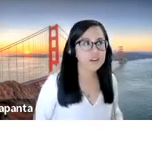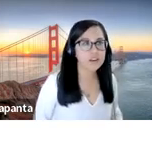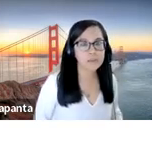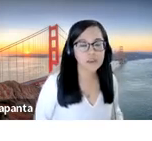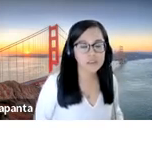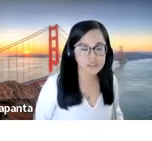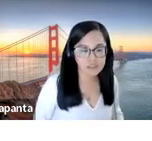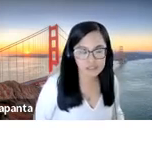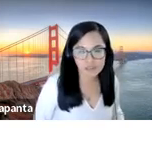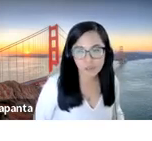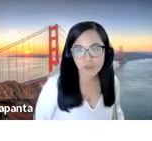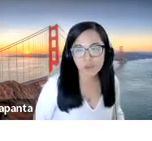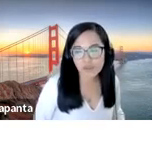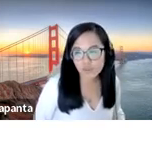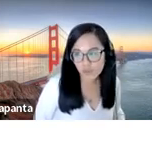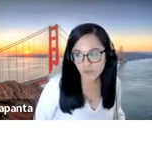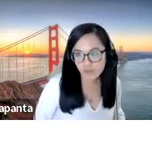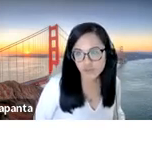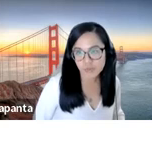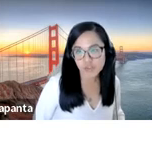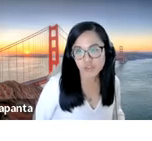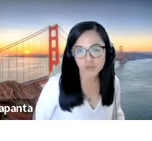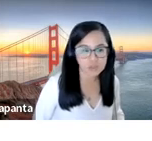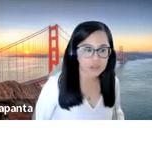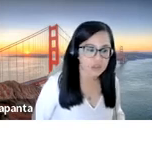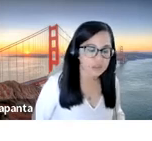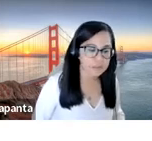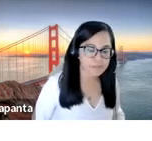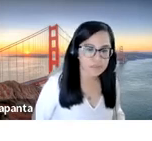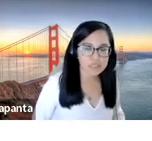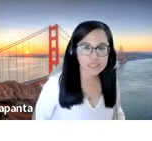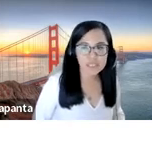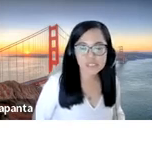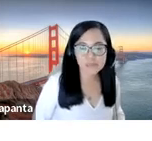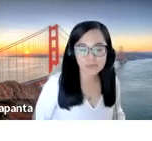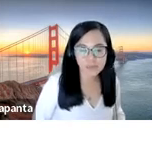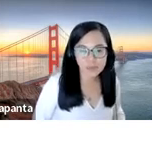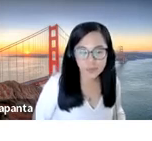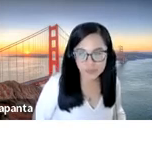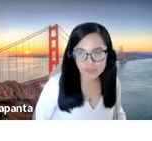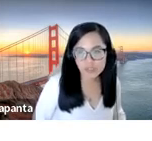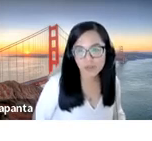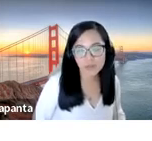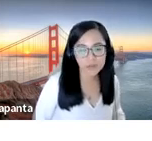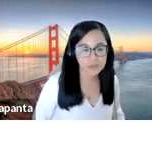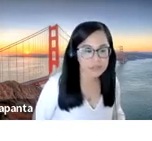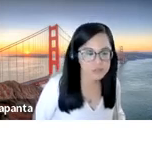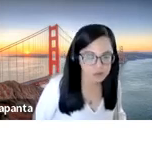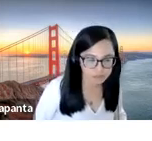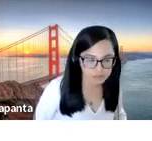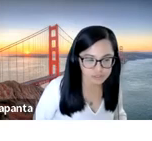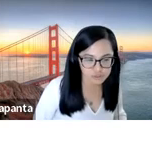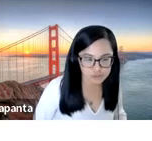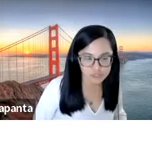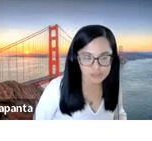the what career do I want to pursue. some workability three programs